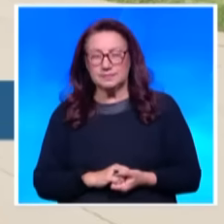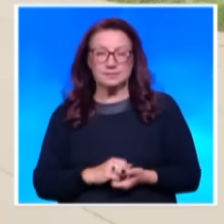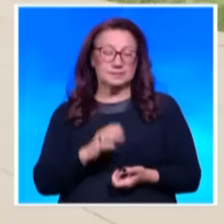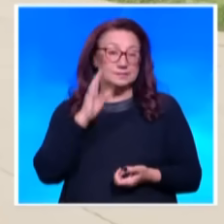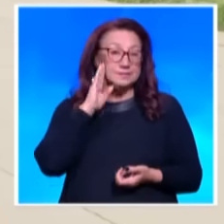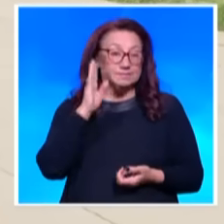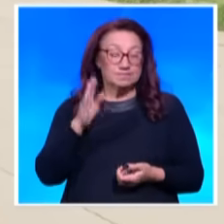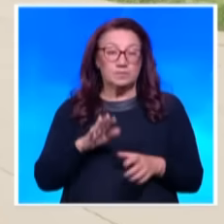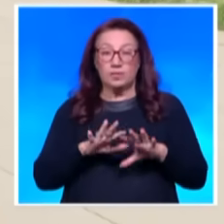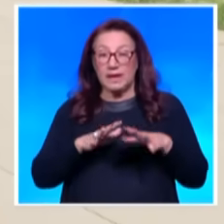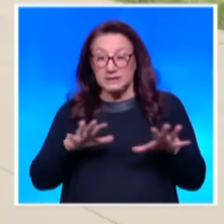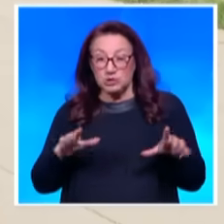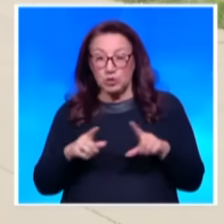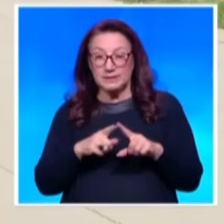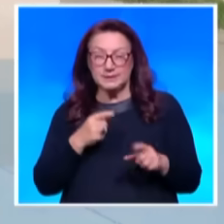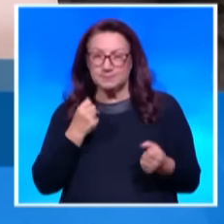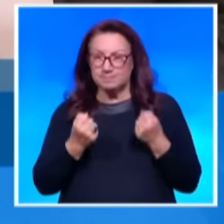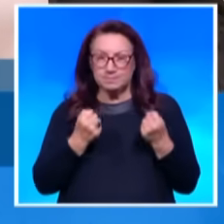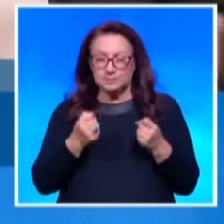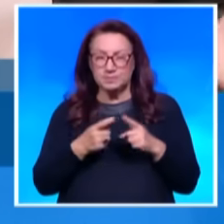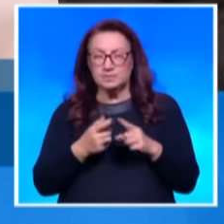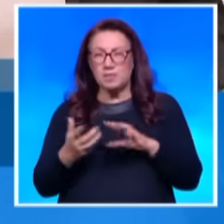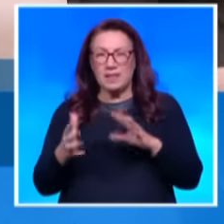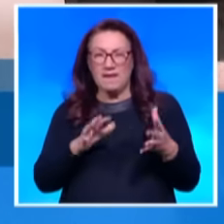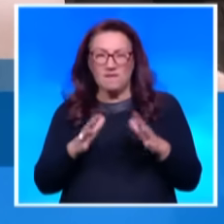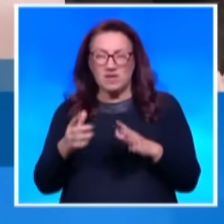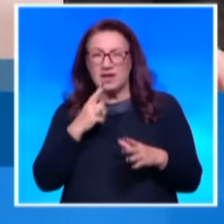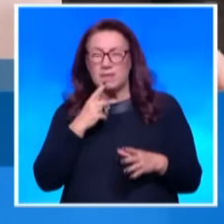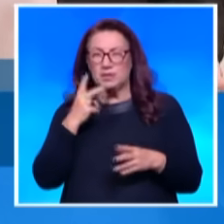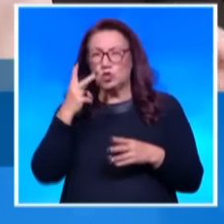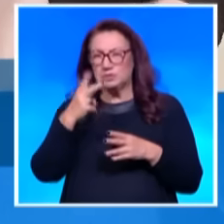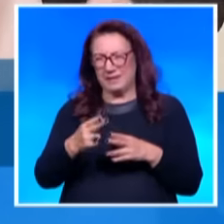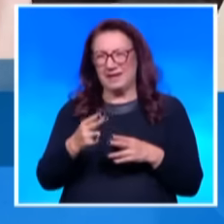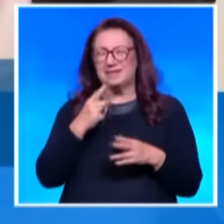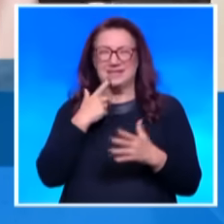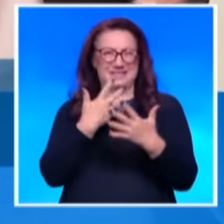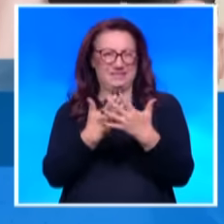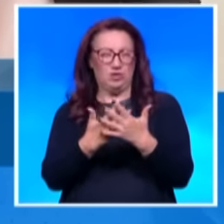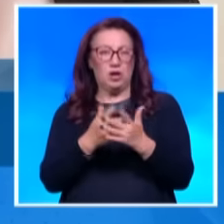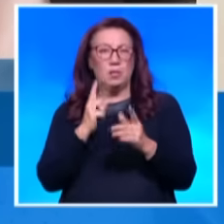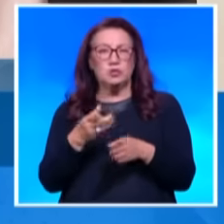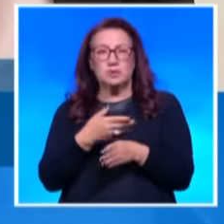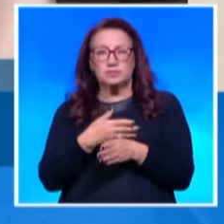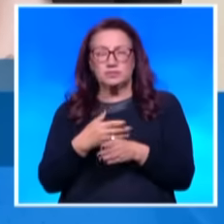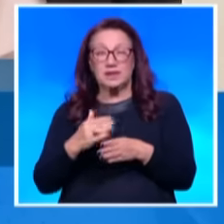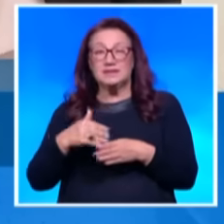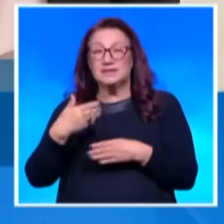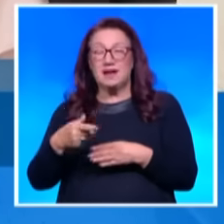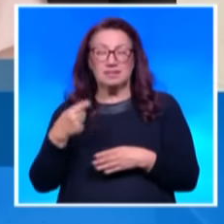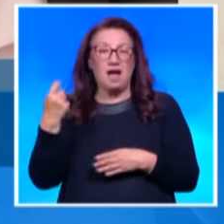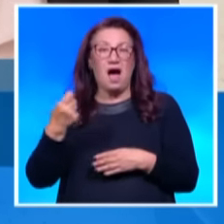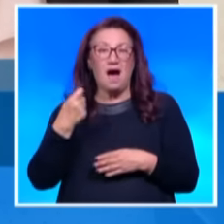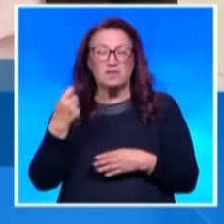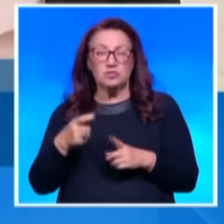Здравей, ситуацията наистина е критична, тъй като временното спиране може да се окаже постоянно и след август детското отделение на областната